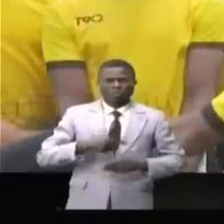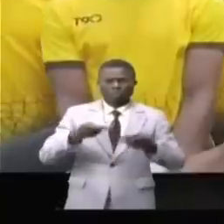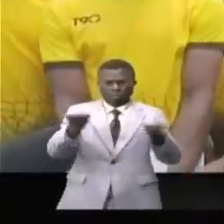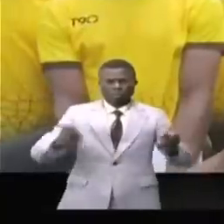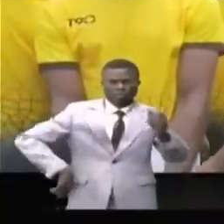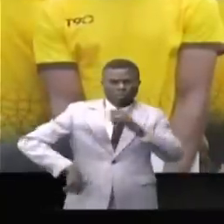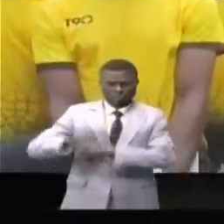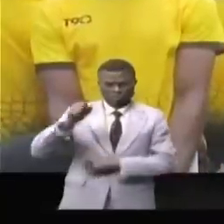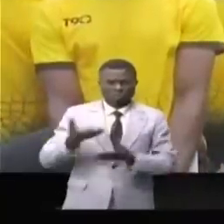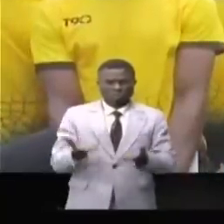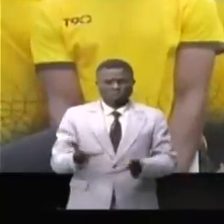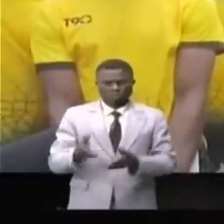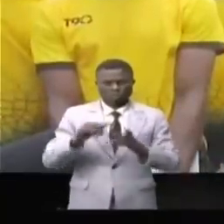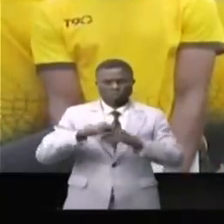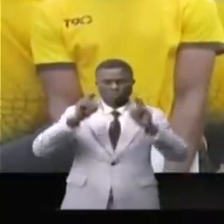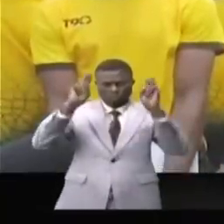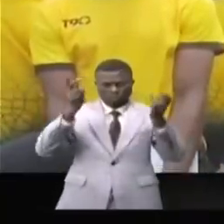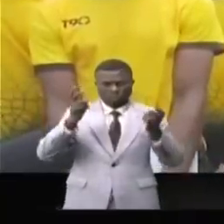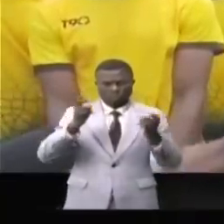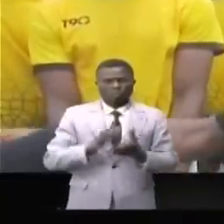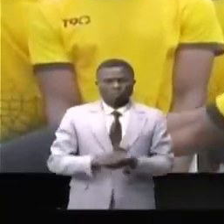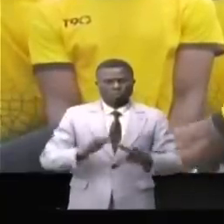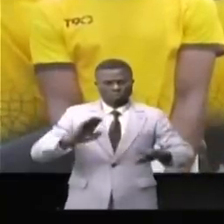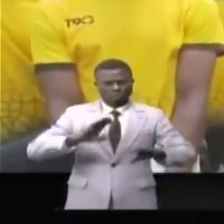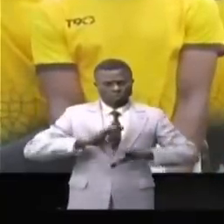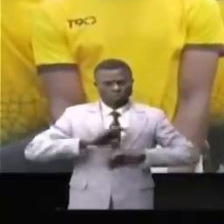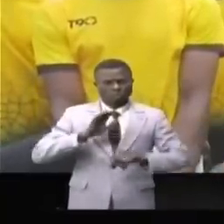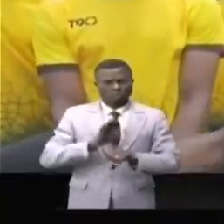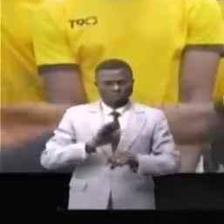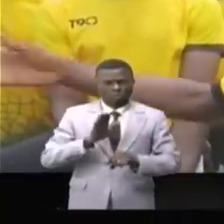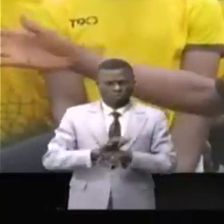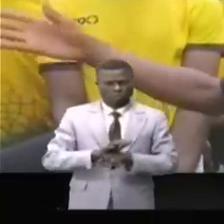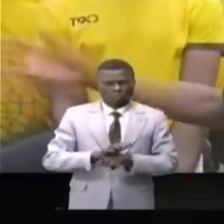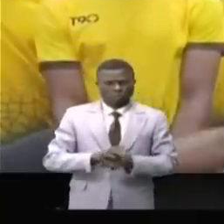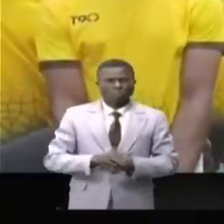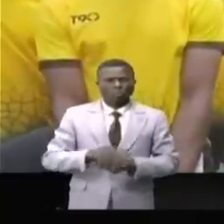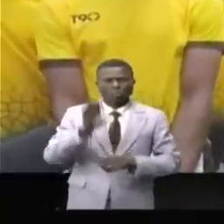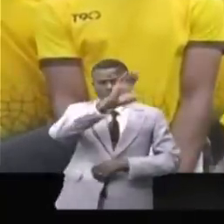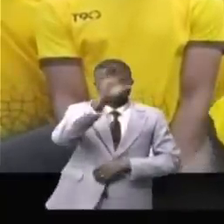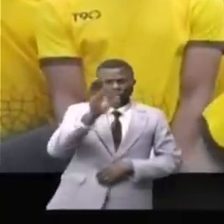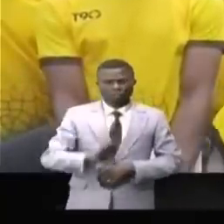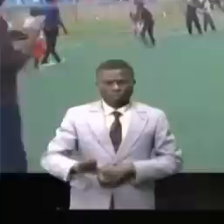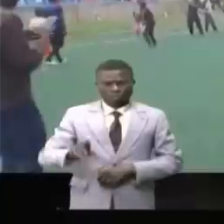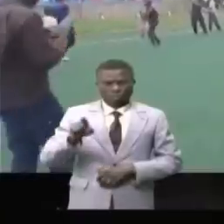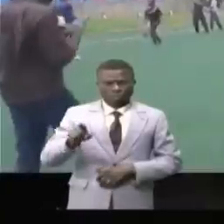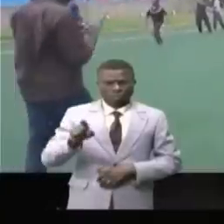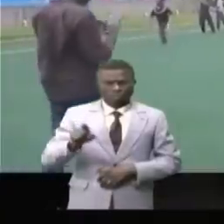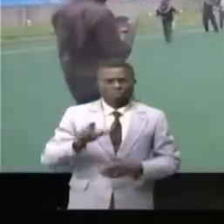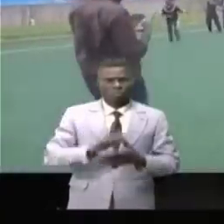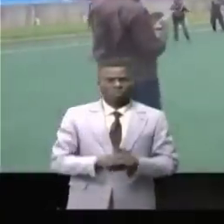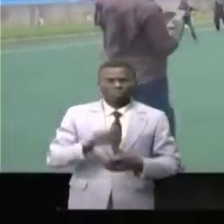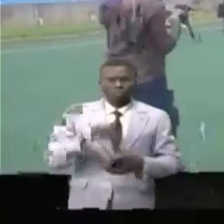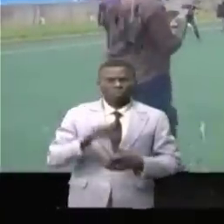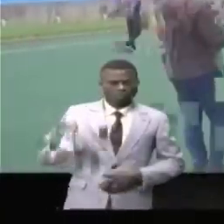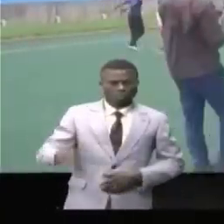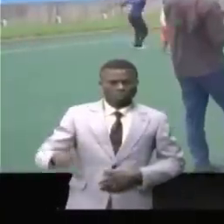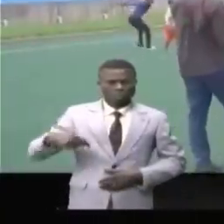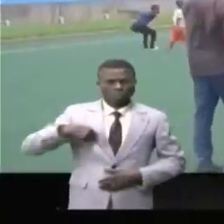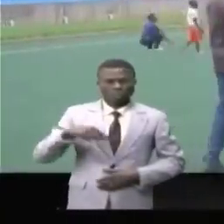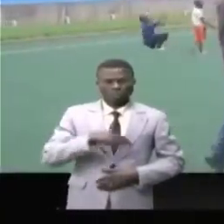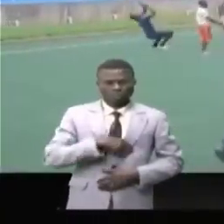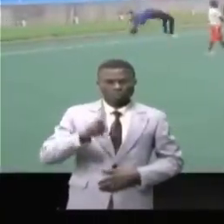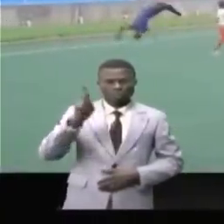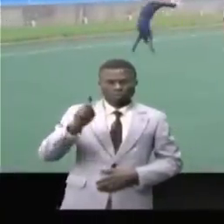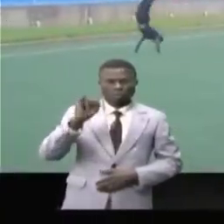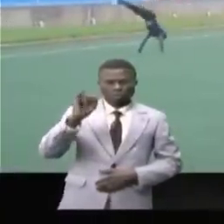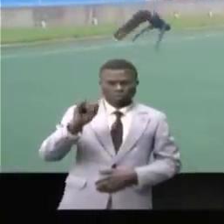à Trelembalamé de la ville. Et nous sommes très ravis comme ces stades se trouvent à la commune Nyakasanja, surtout dans notre quartier Kindia. Et